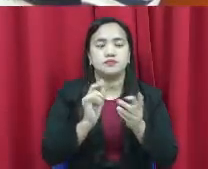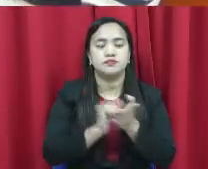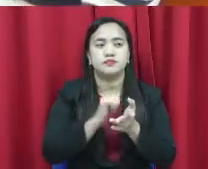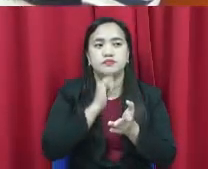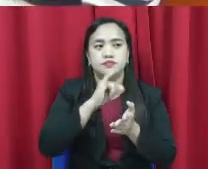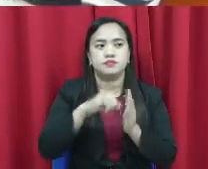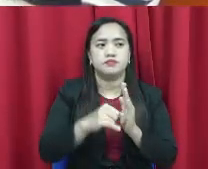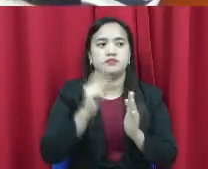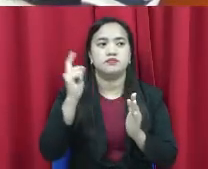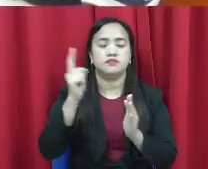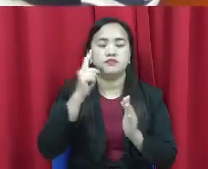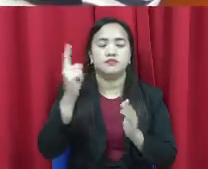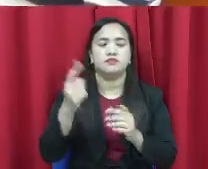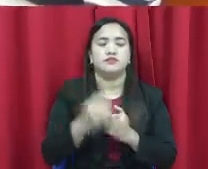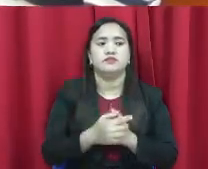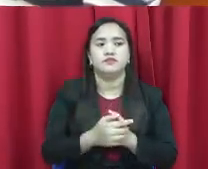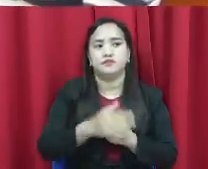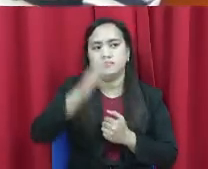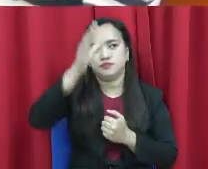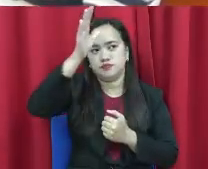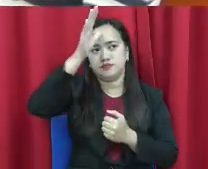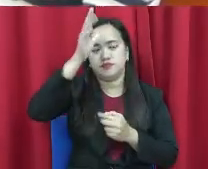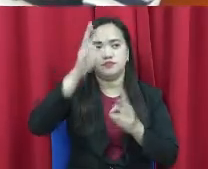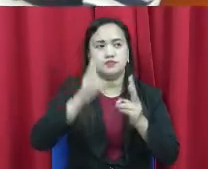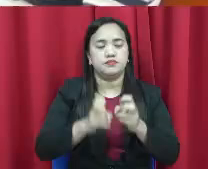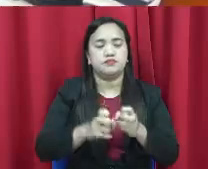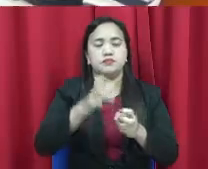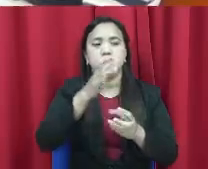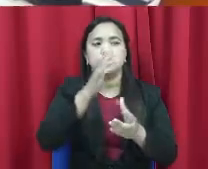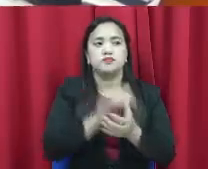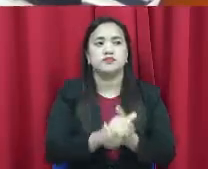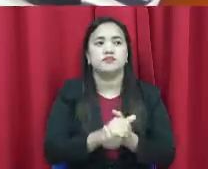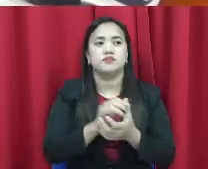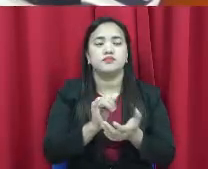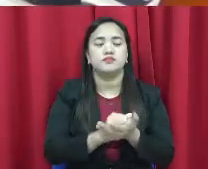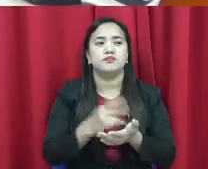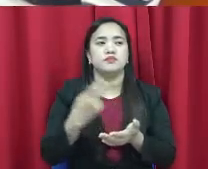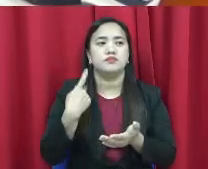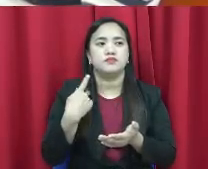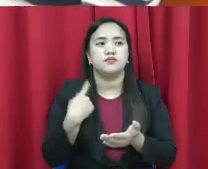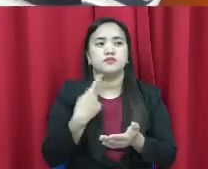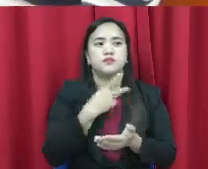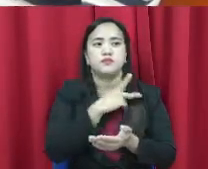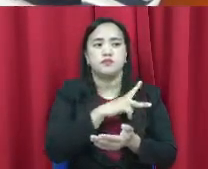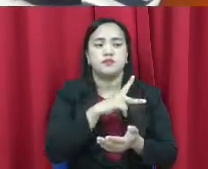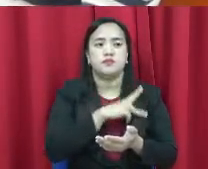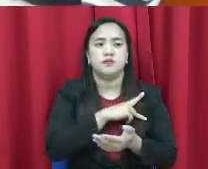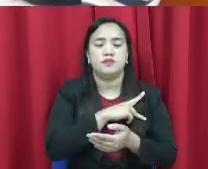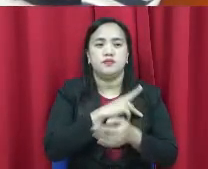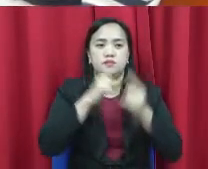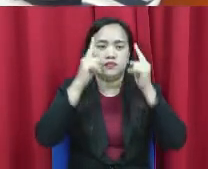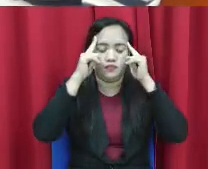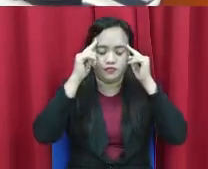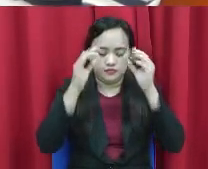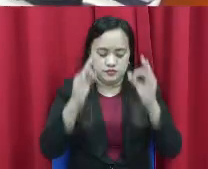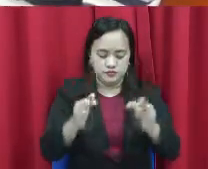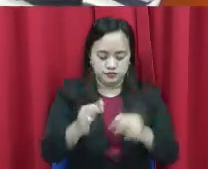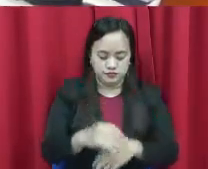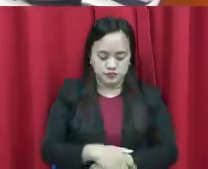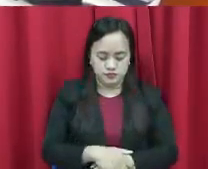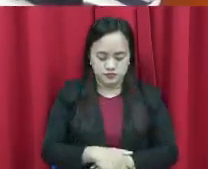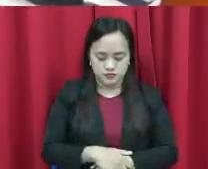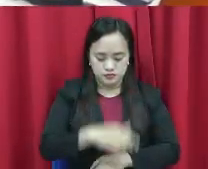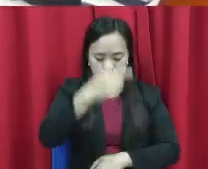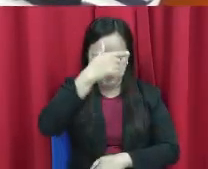tatay eh Kaya nga ng pinag-uusapan natin kasi maging mga babae ay dapat magkaroon din ng personal decision sa kan totoo yan sa